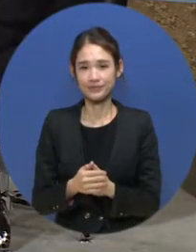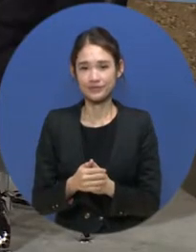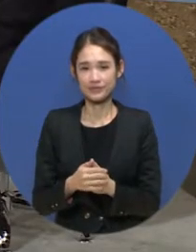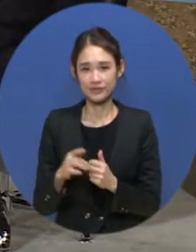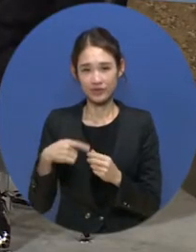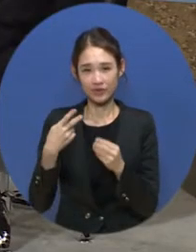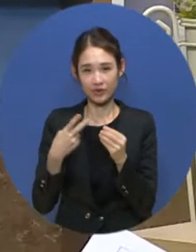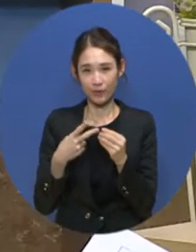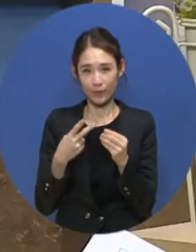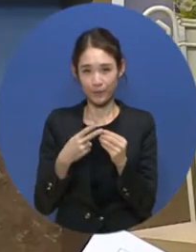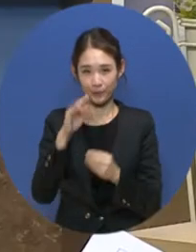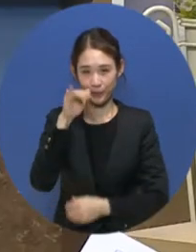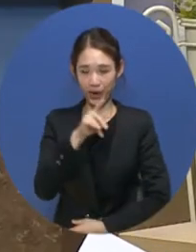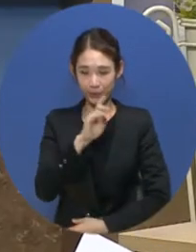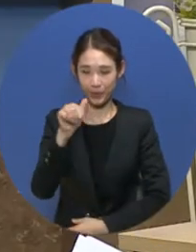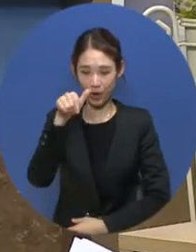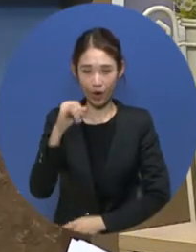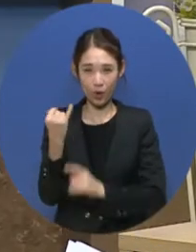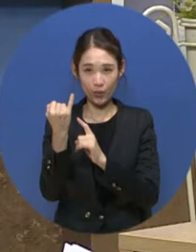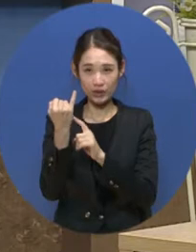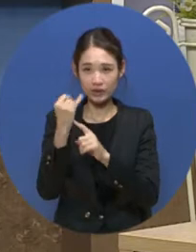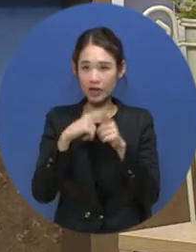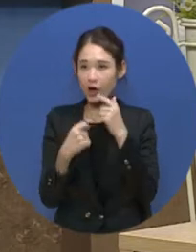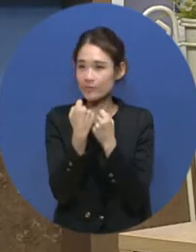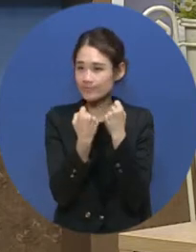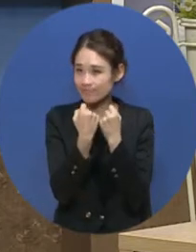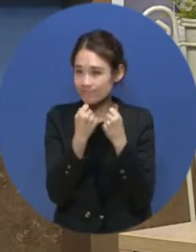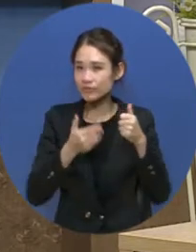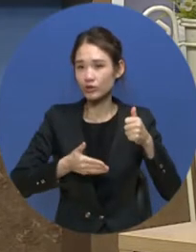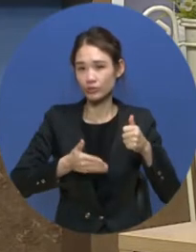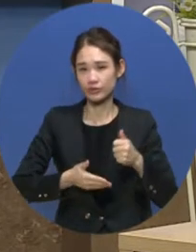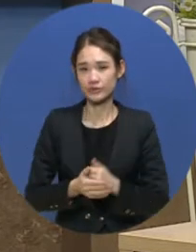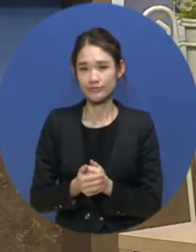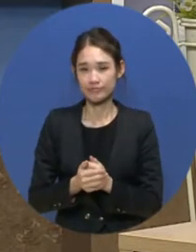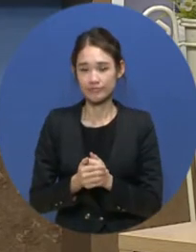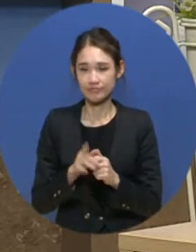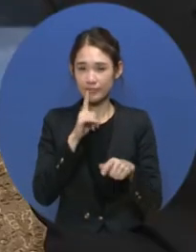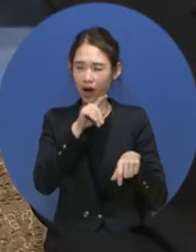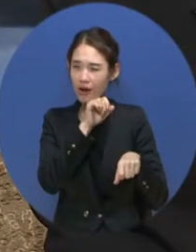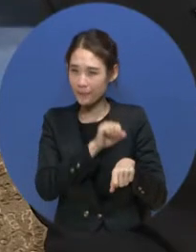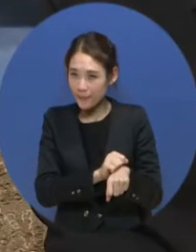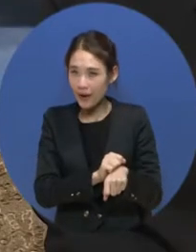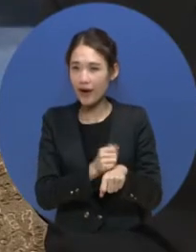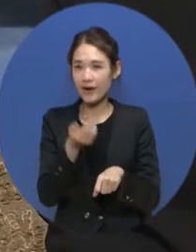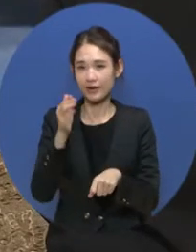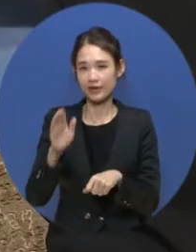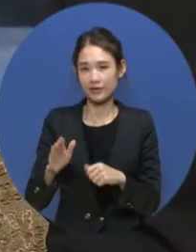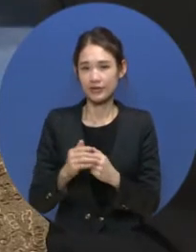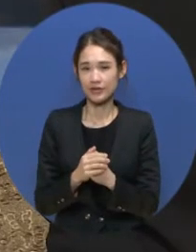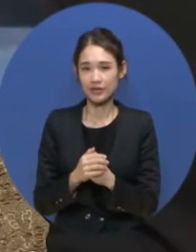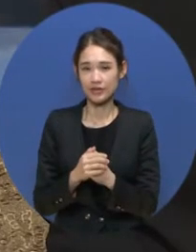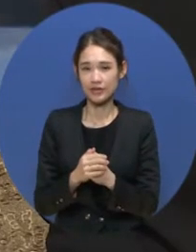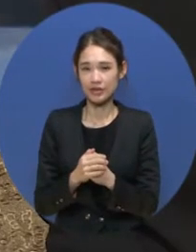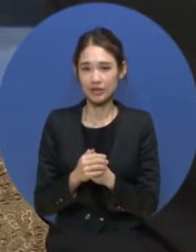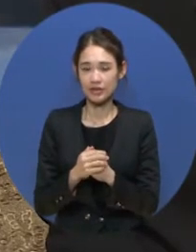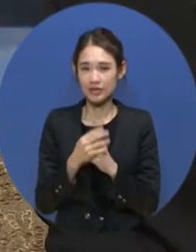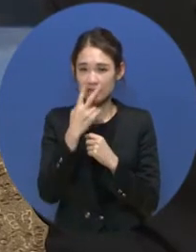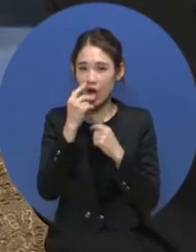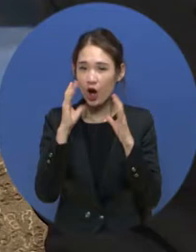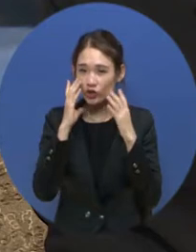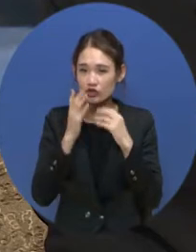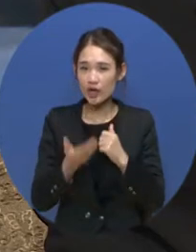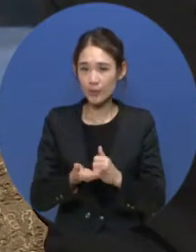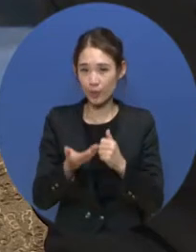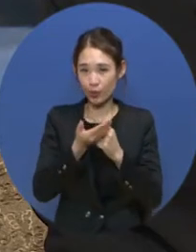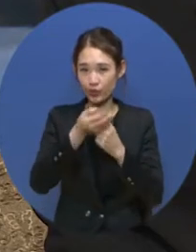박 회장님께서도 좀 더 보충 설명해 주실 수 있으신가요? 예. 말씀 잘해 주셨는데요. 이미 네. 영유아 보육